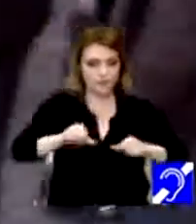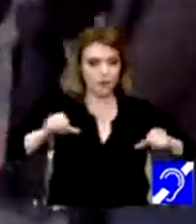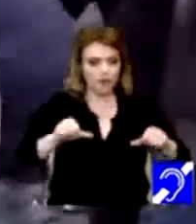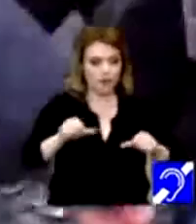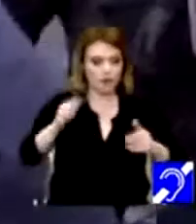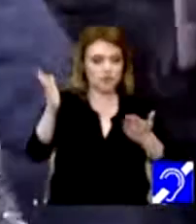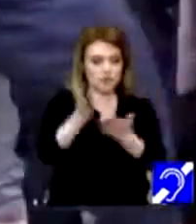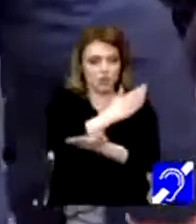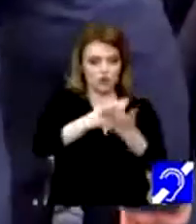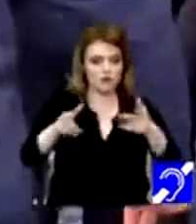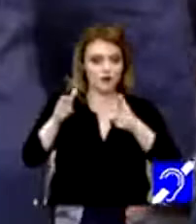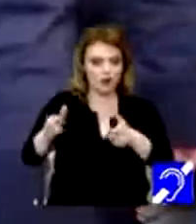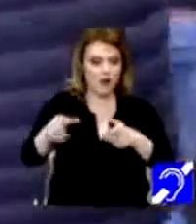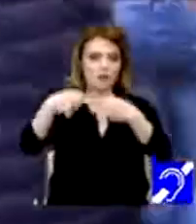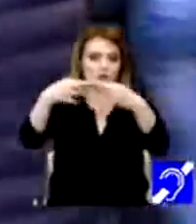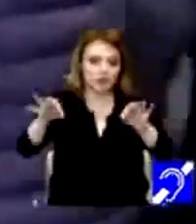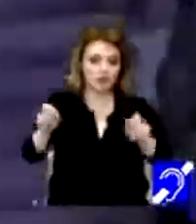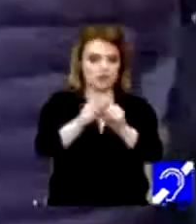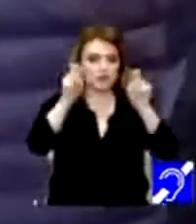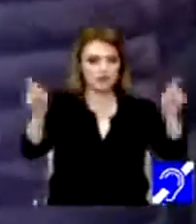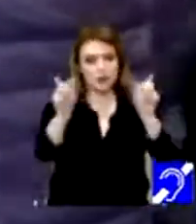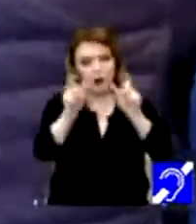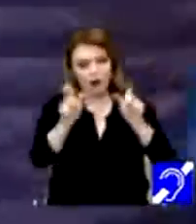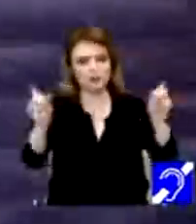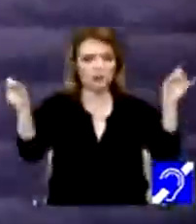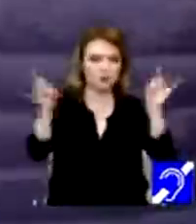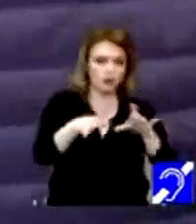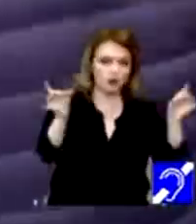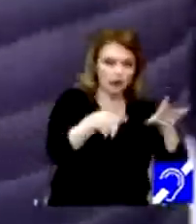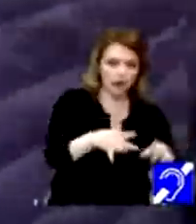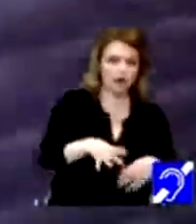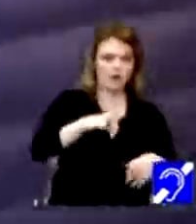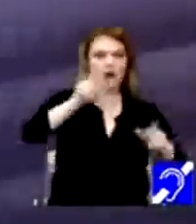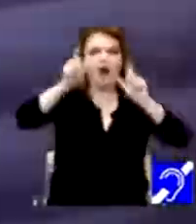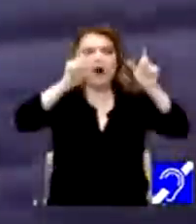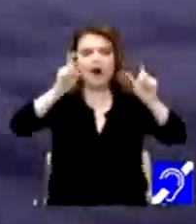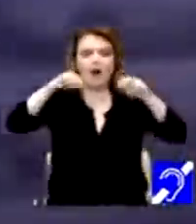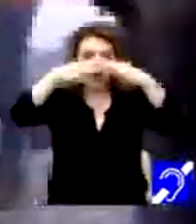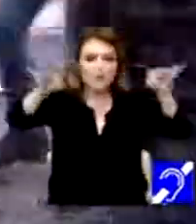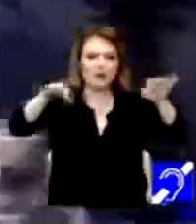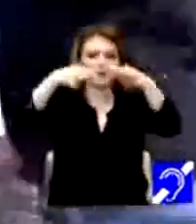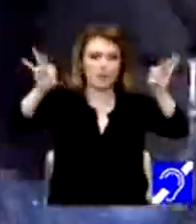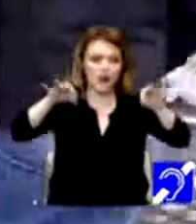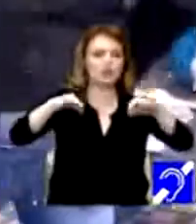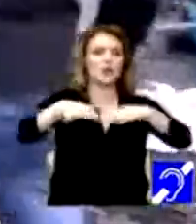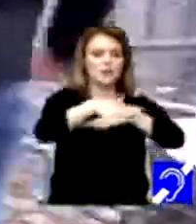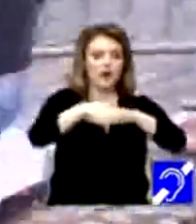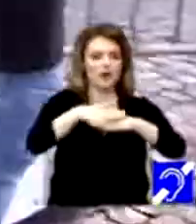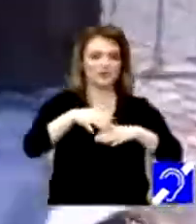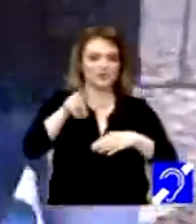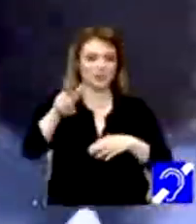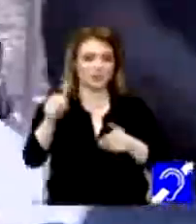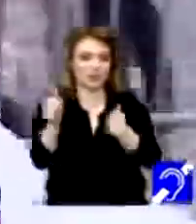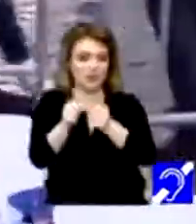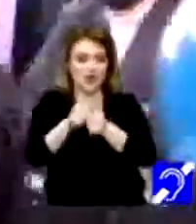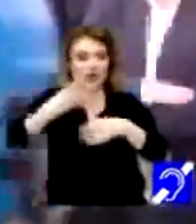să anuleze carantina și să permită redeschiderea magazinelor și restaurantelor. S-a scandat Libertate în piața din apropierea Camerei